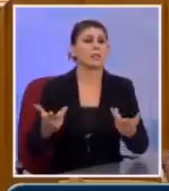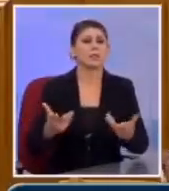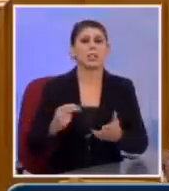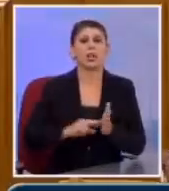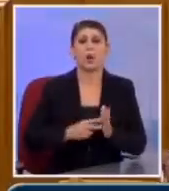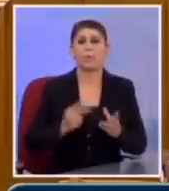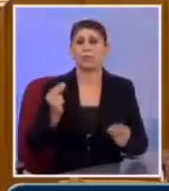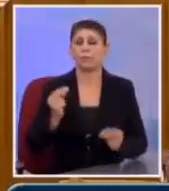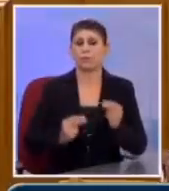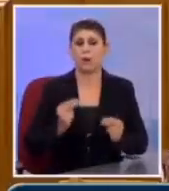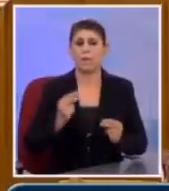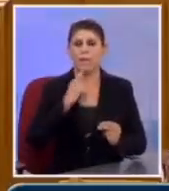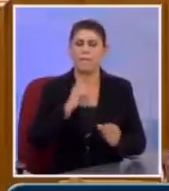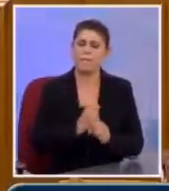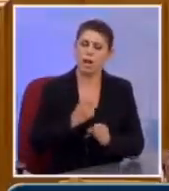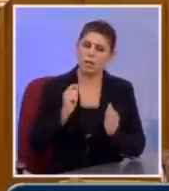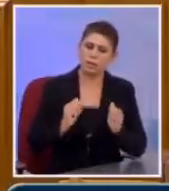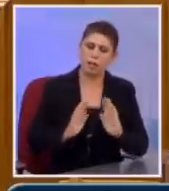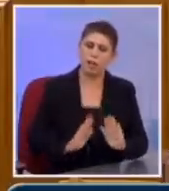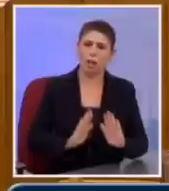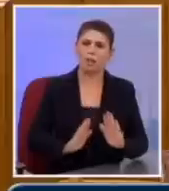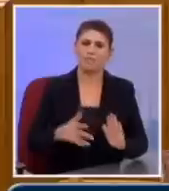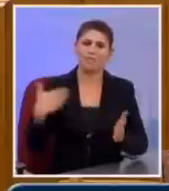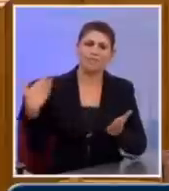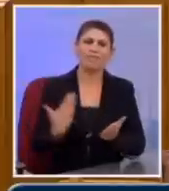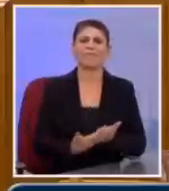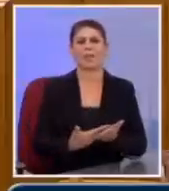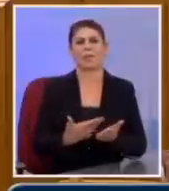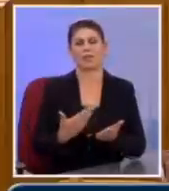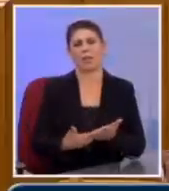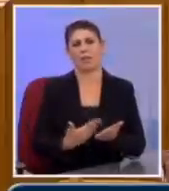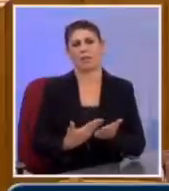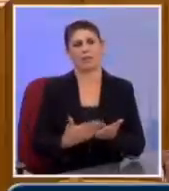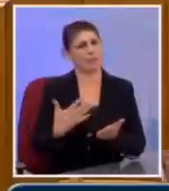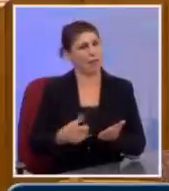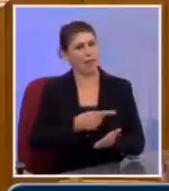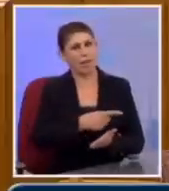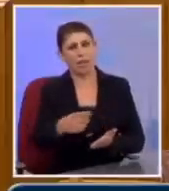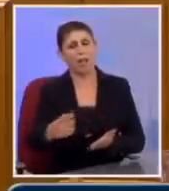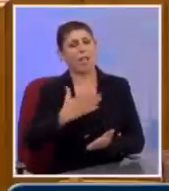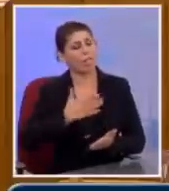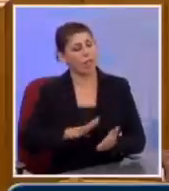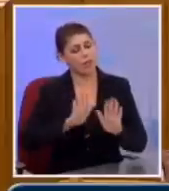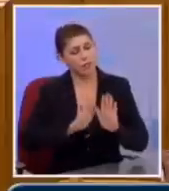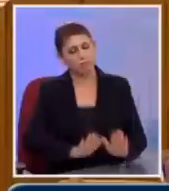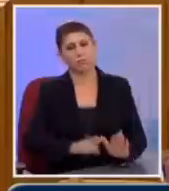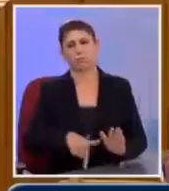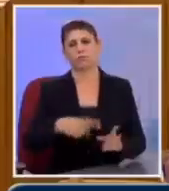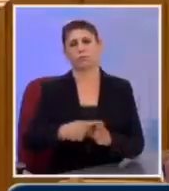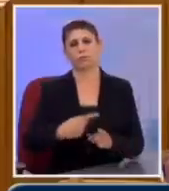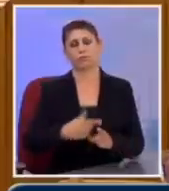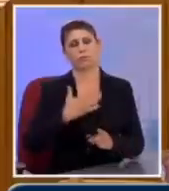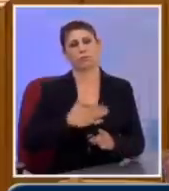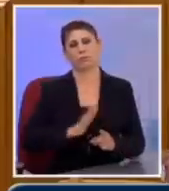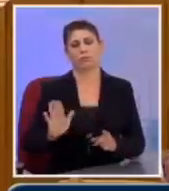όλοι, έχουν αποδεδειγμένο τεκμήριο ότι θέλουν να μείνουν στην Ελλάδα.